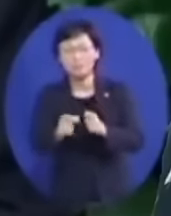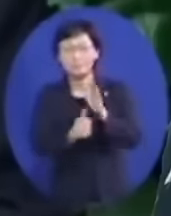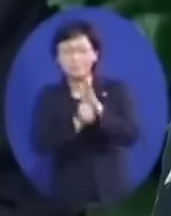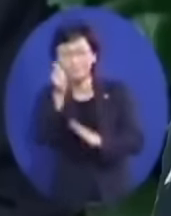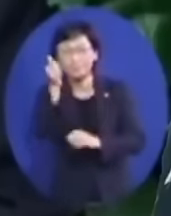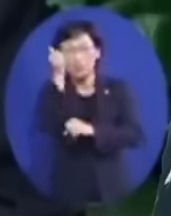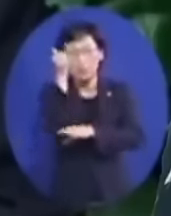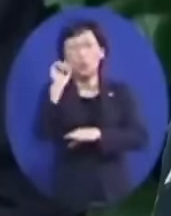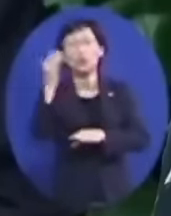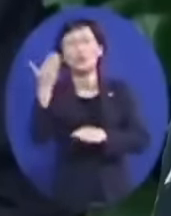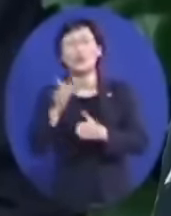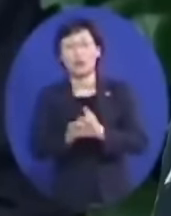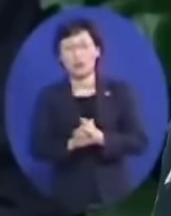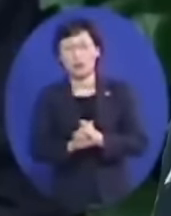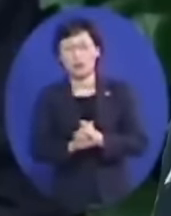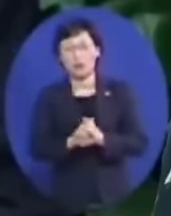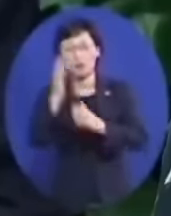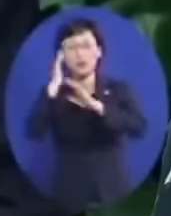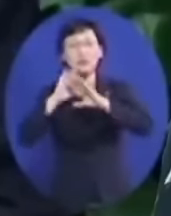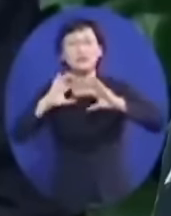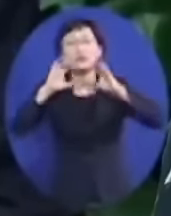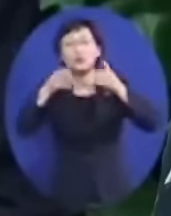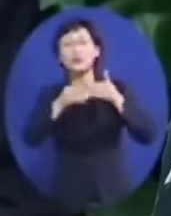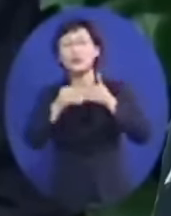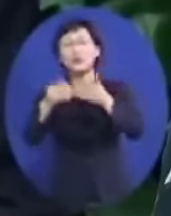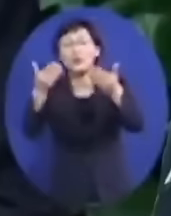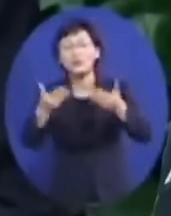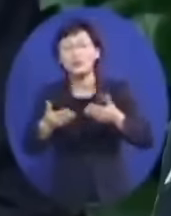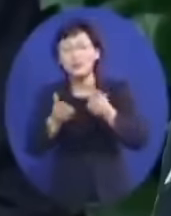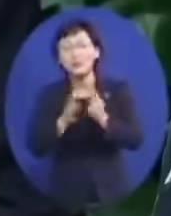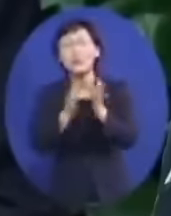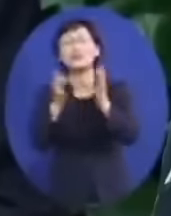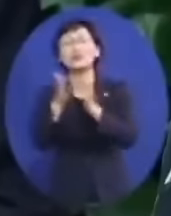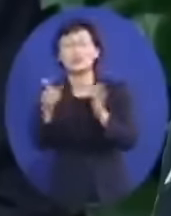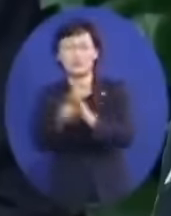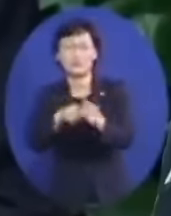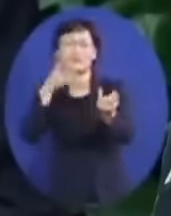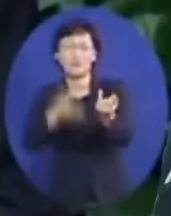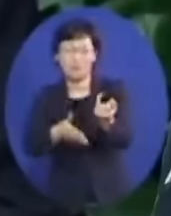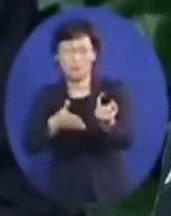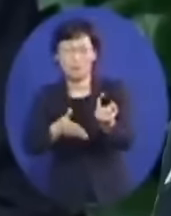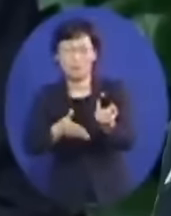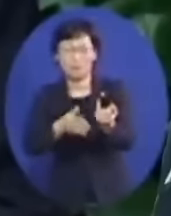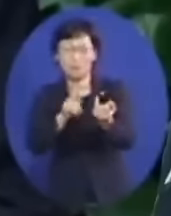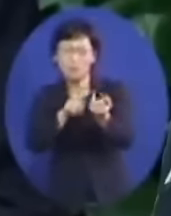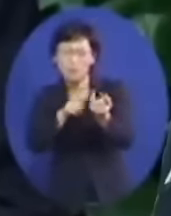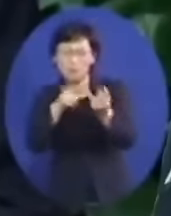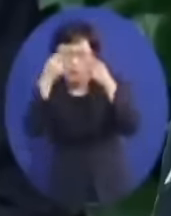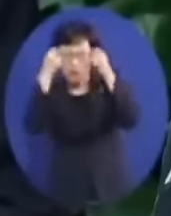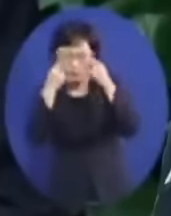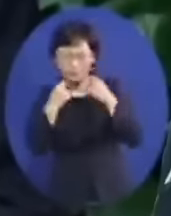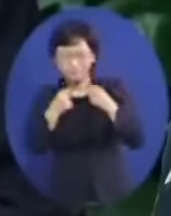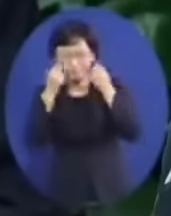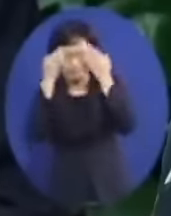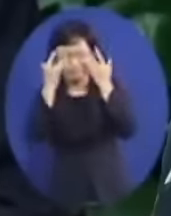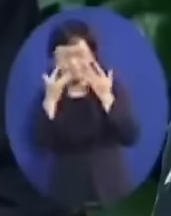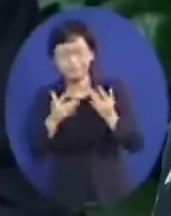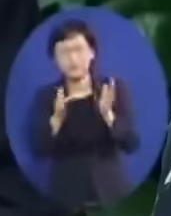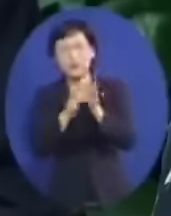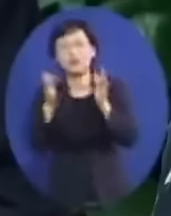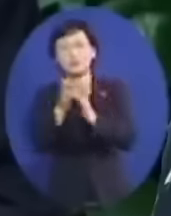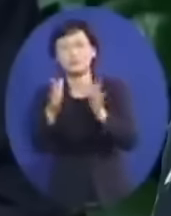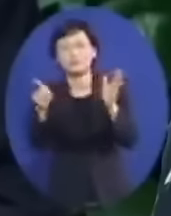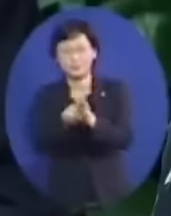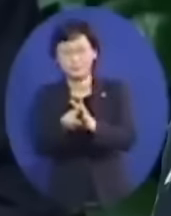되시고 천국으로 인도해 주실 테이니 예수님을 믿으십시오. 그날 눈물을 흘리고 예수님을